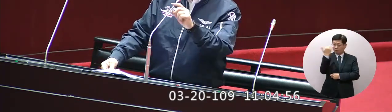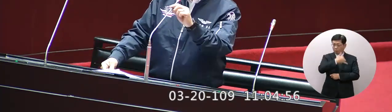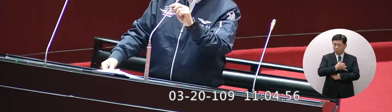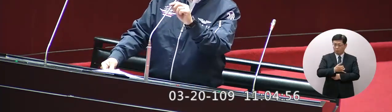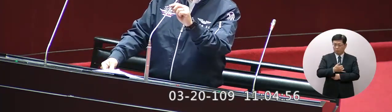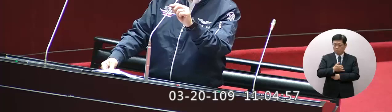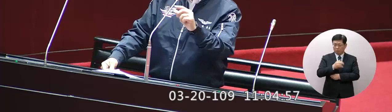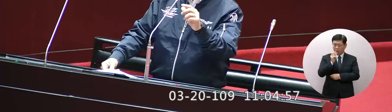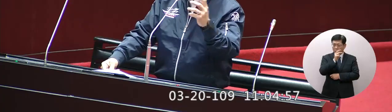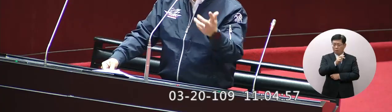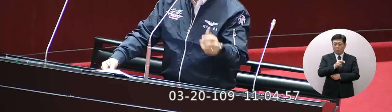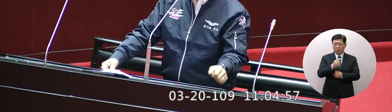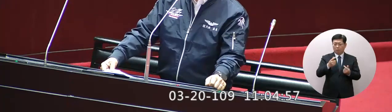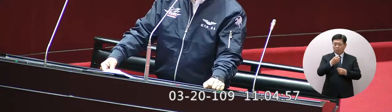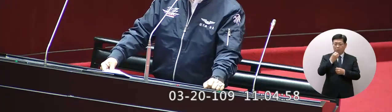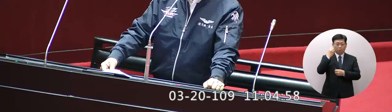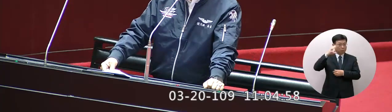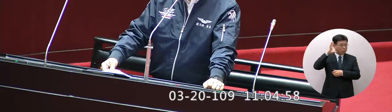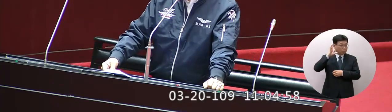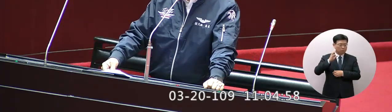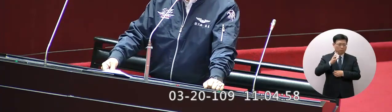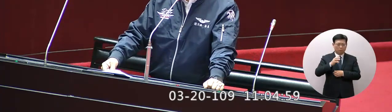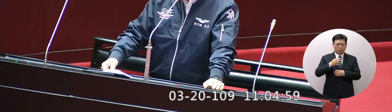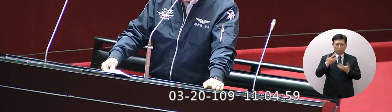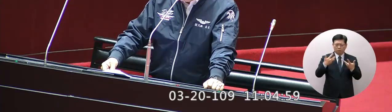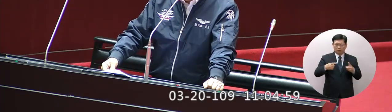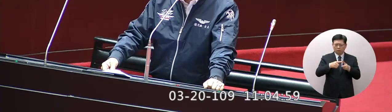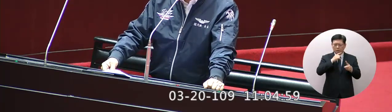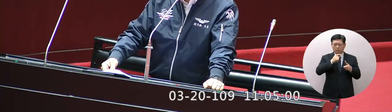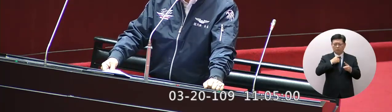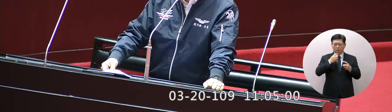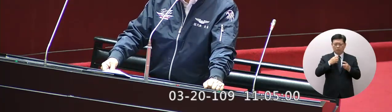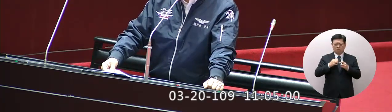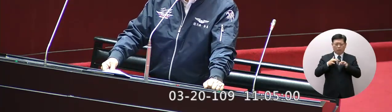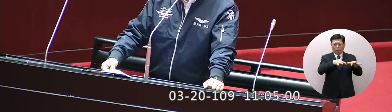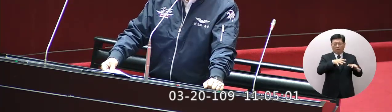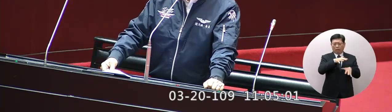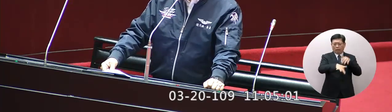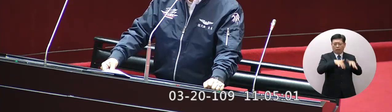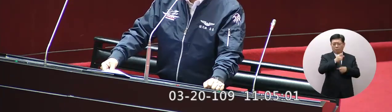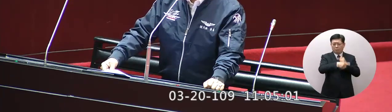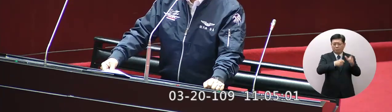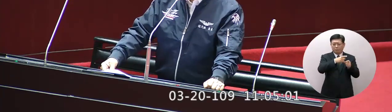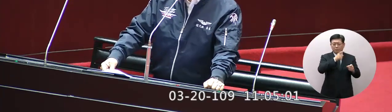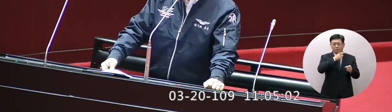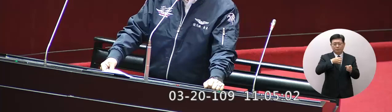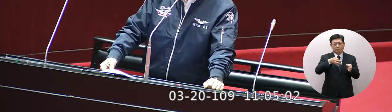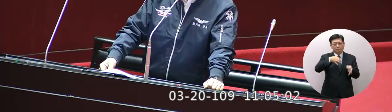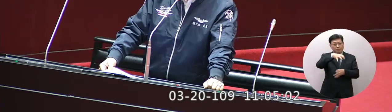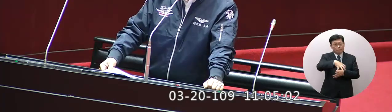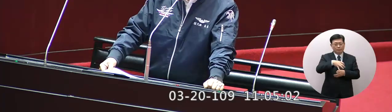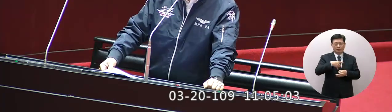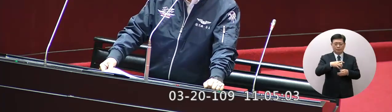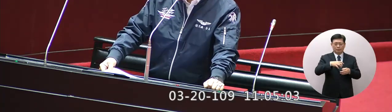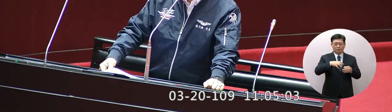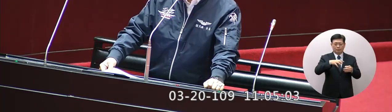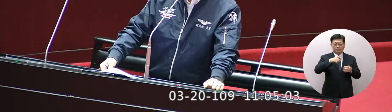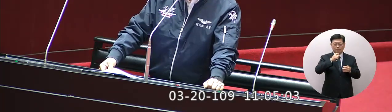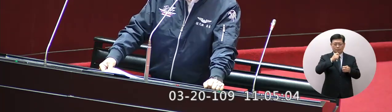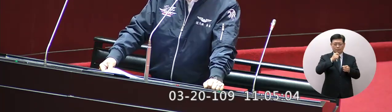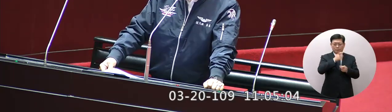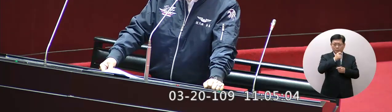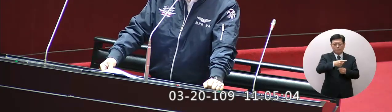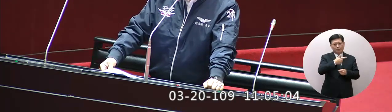间。看到这个新闻之后，然后去这个超商也好，或是卖场啊，去抢货这件事情，大家当然有点忧